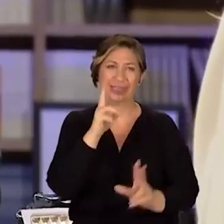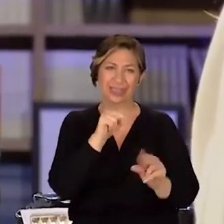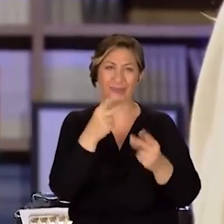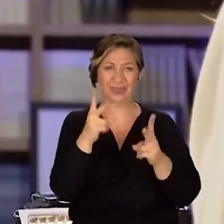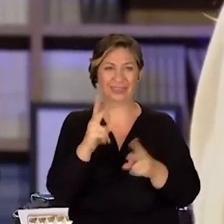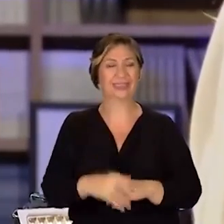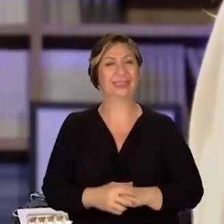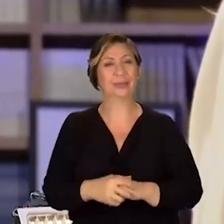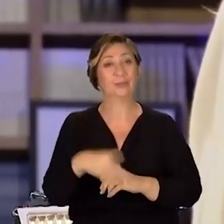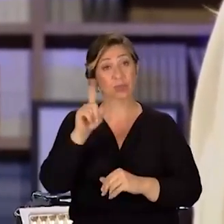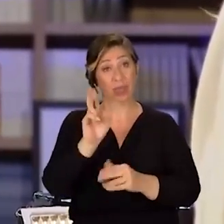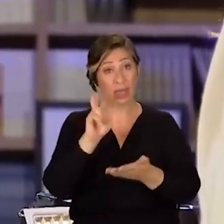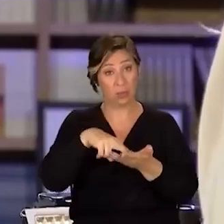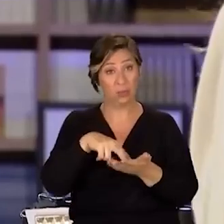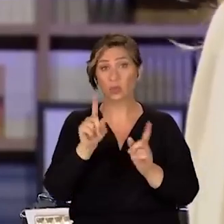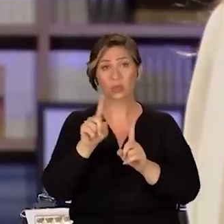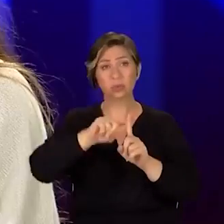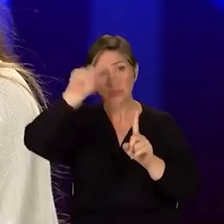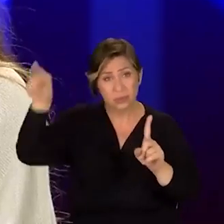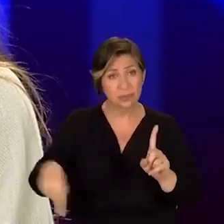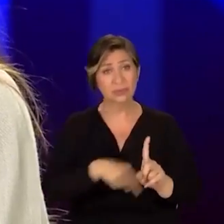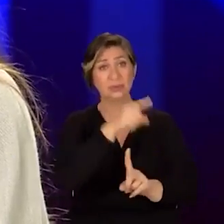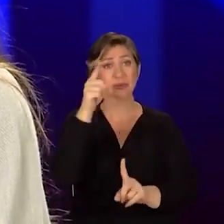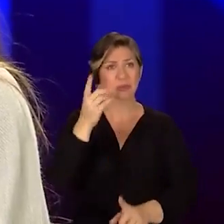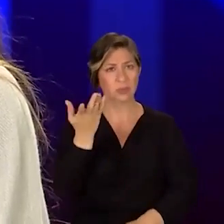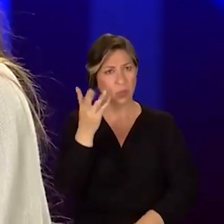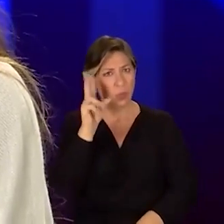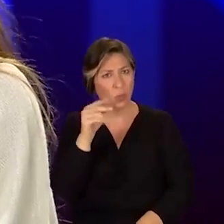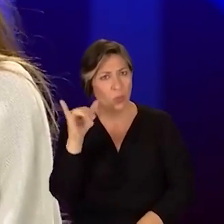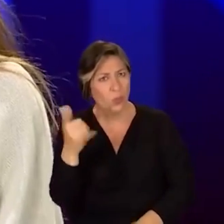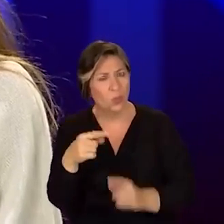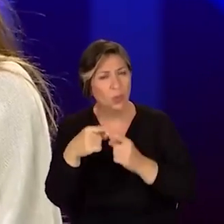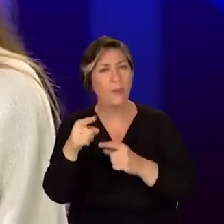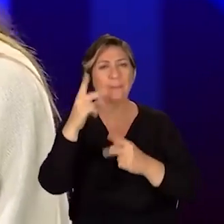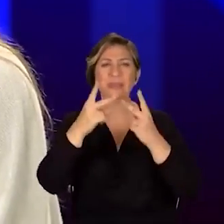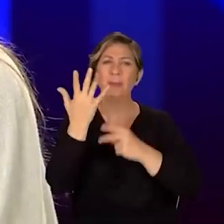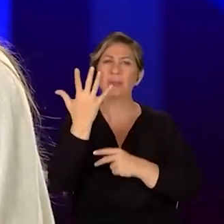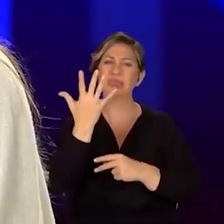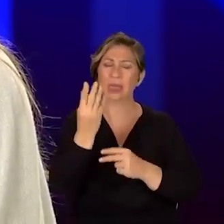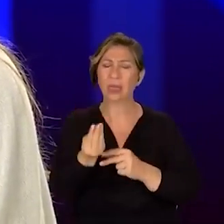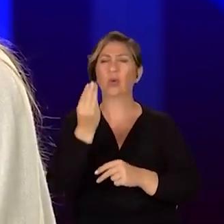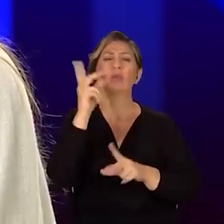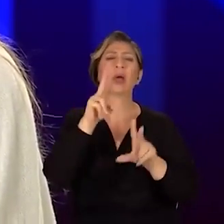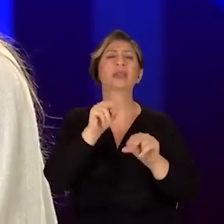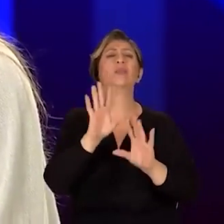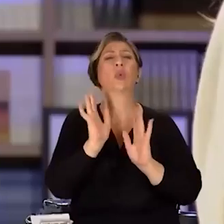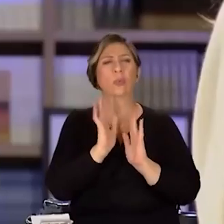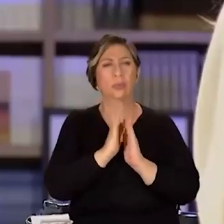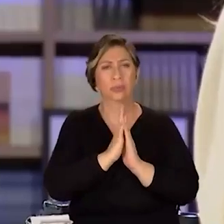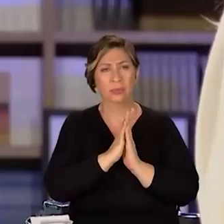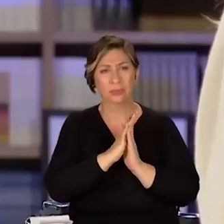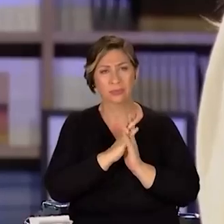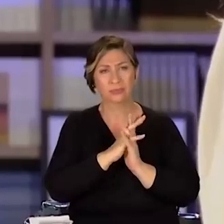yatabilir. Aynen. Sonra siz kalkıyorsunuz ama. Yok kalkmıyorum, yatıyorum sabah. Nasıl ya? Bazen 5'lerde kalkıyorum, yatmıyorum sonra zaten.